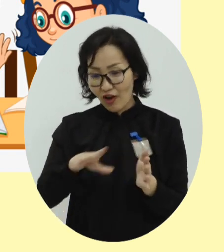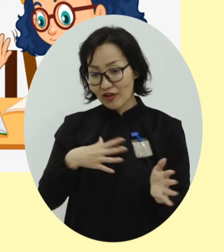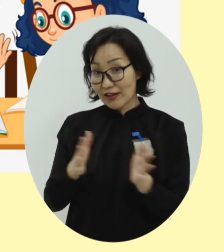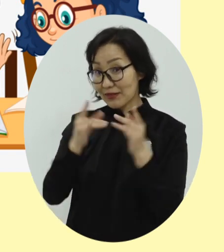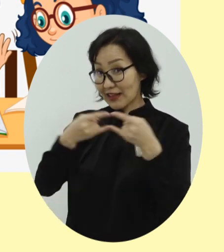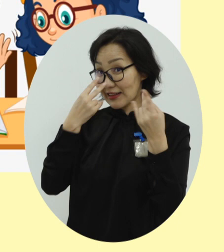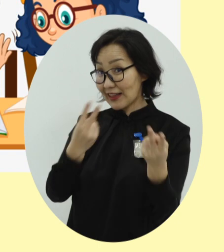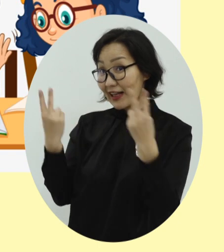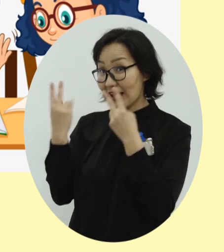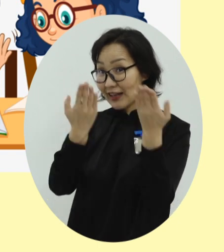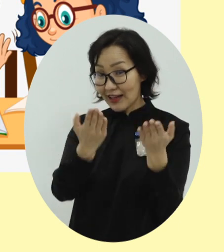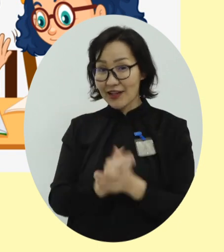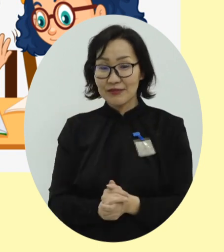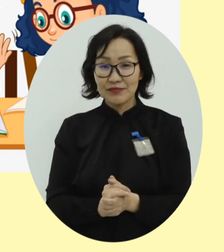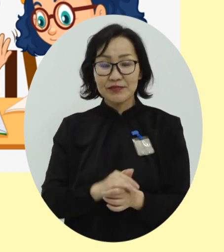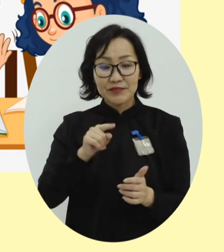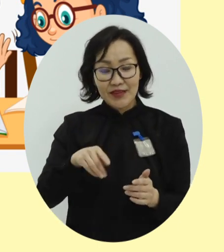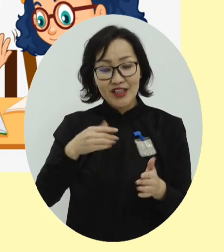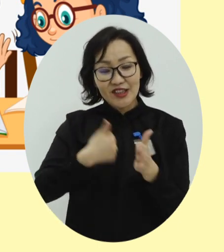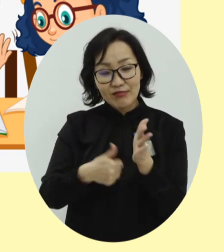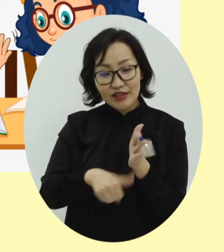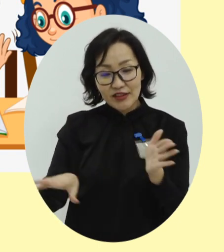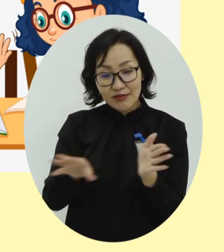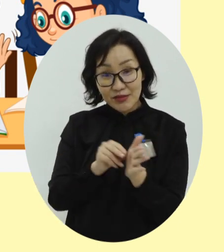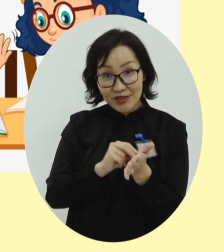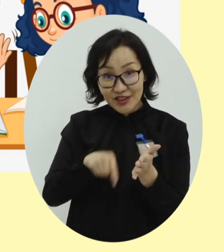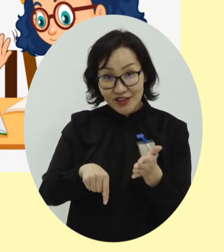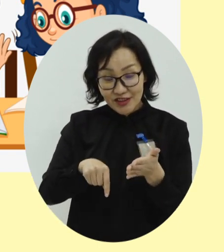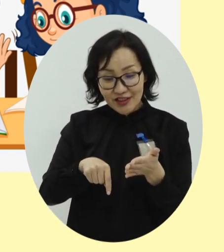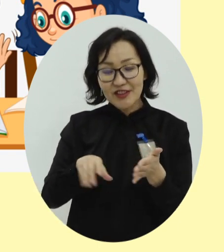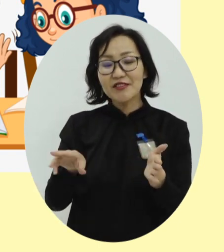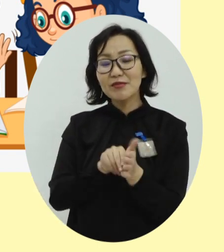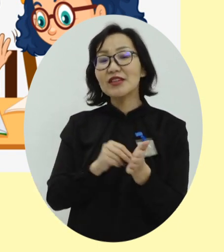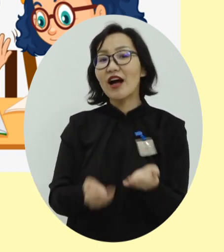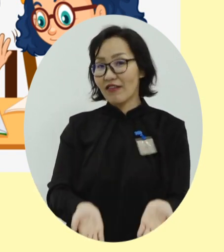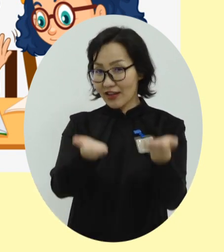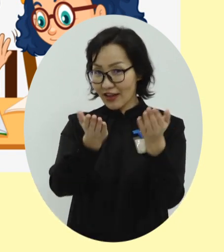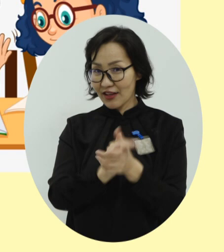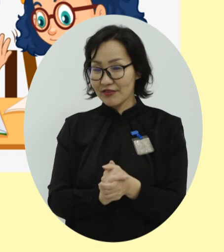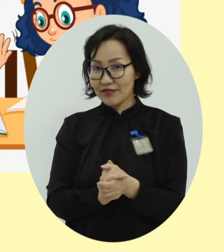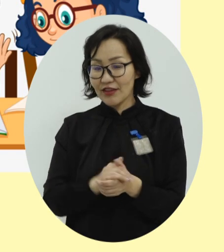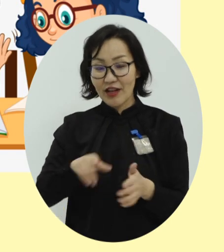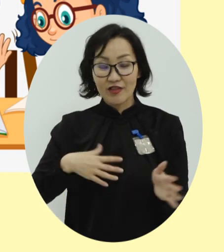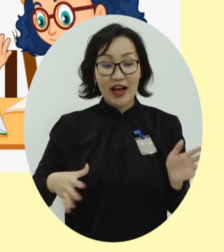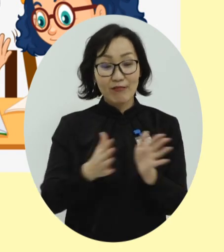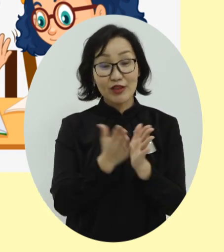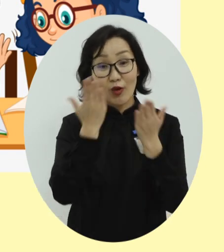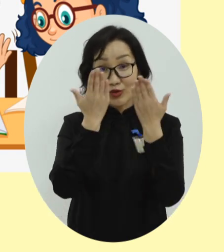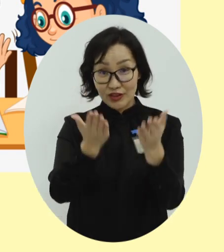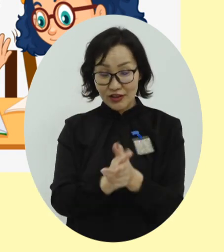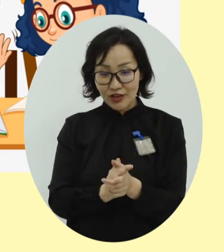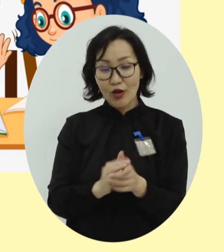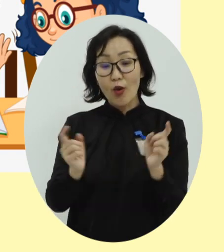хамтдаа дэлгэцнээс харъя. Та бүхэн дэвтэртээ бичиж тэмдэглэж аваарай. Бүгдээрээ хамтдаа